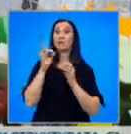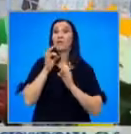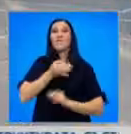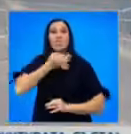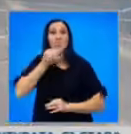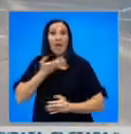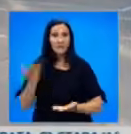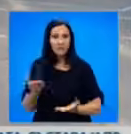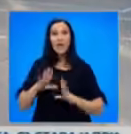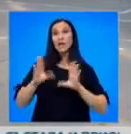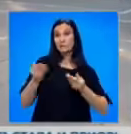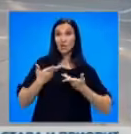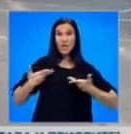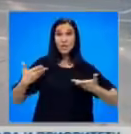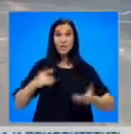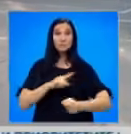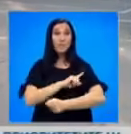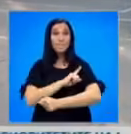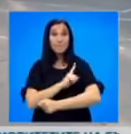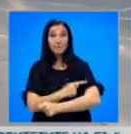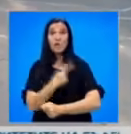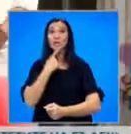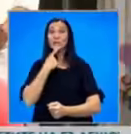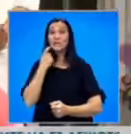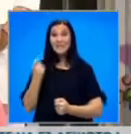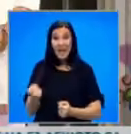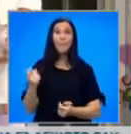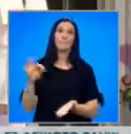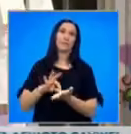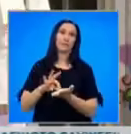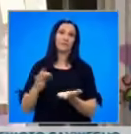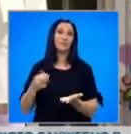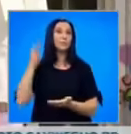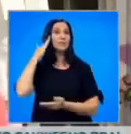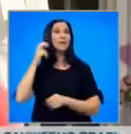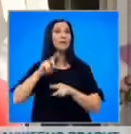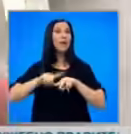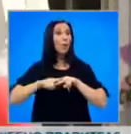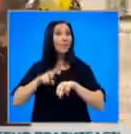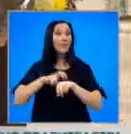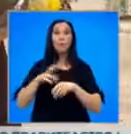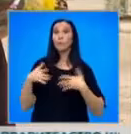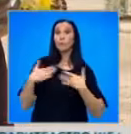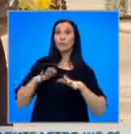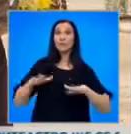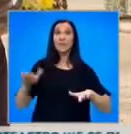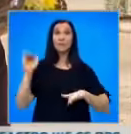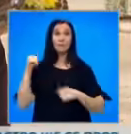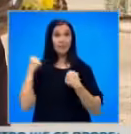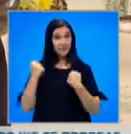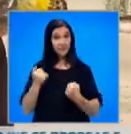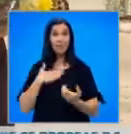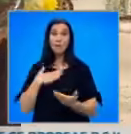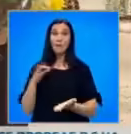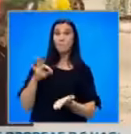все още. Всички ние сме максимално за присъствено обучение. И министър Николай Денков пожела децата да са здрави и да има